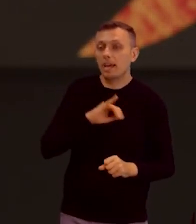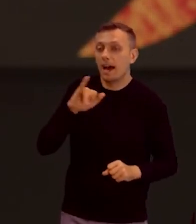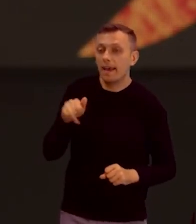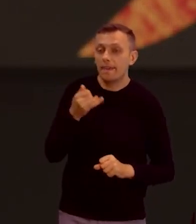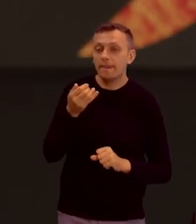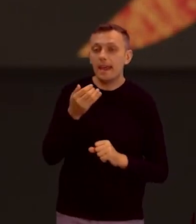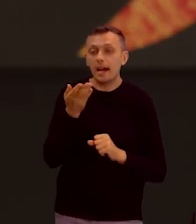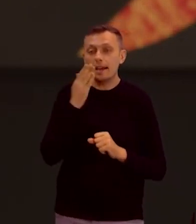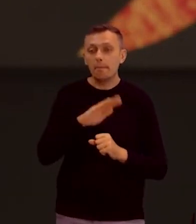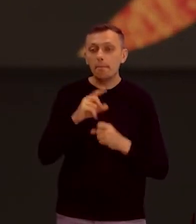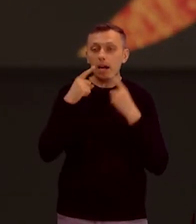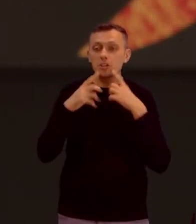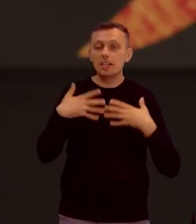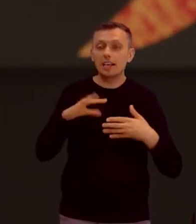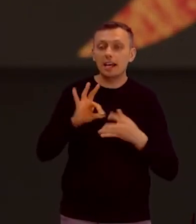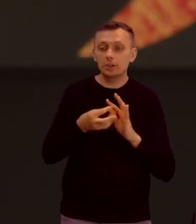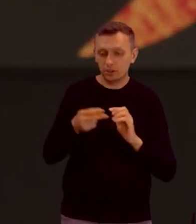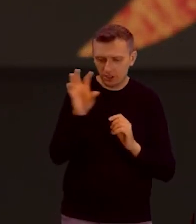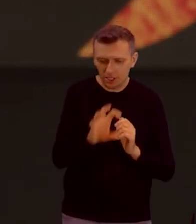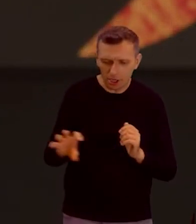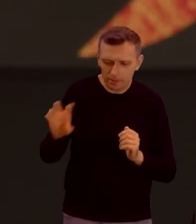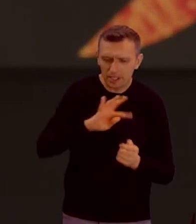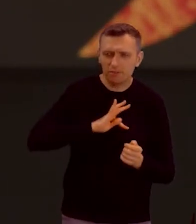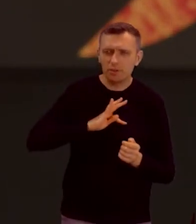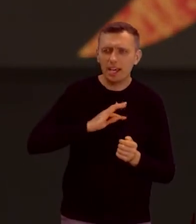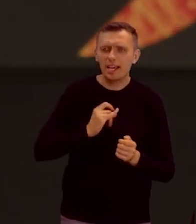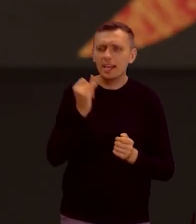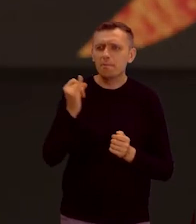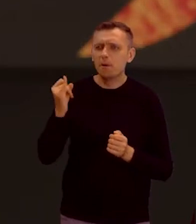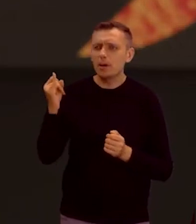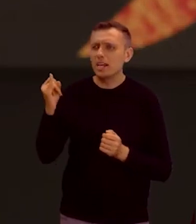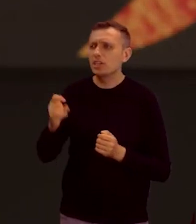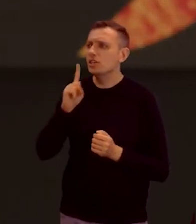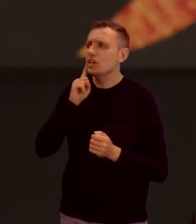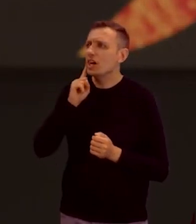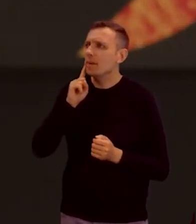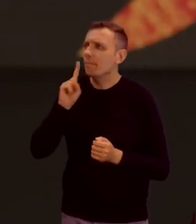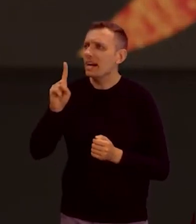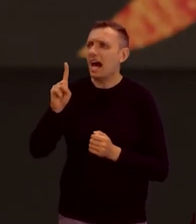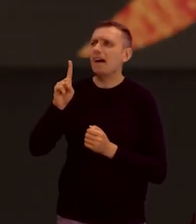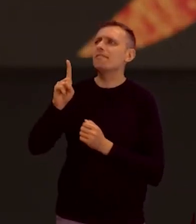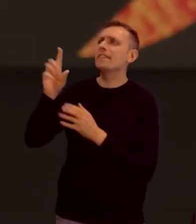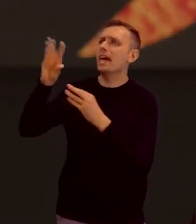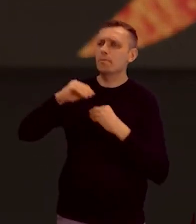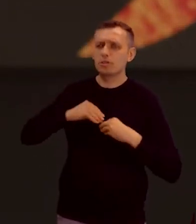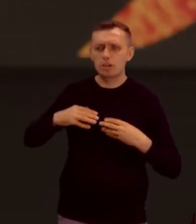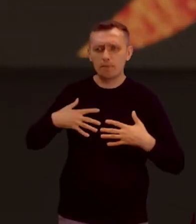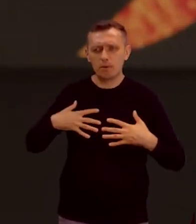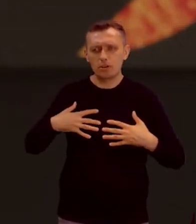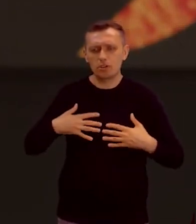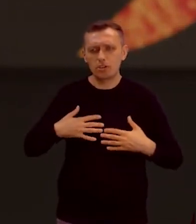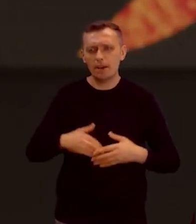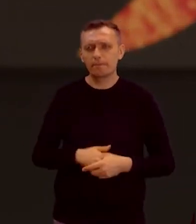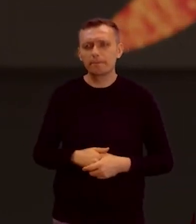prawdzie. I choć to odnosi się do dzieci duchowych, równie dobrze można je odnieść do